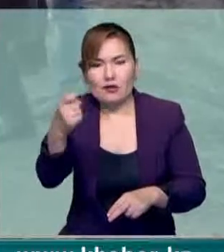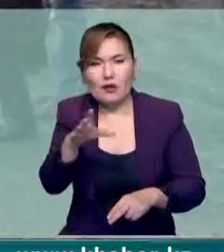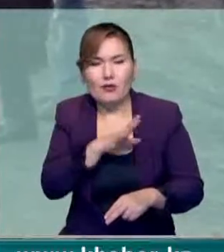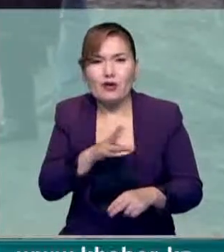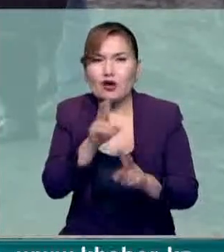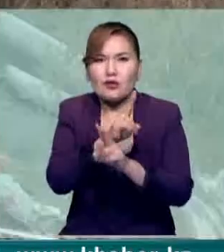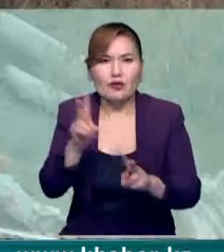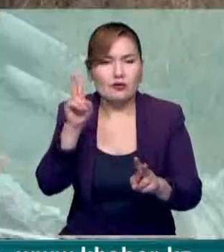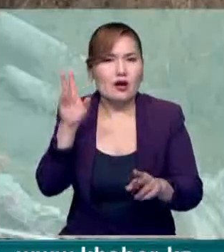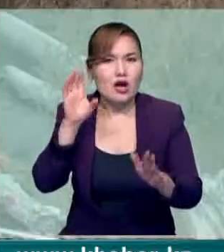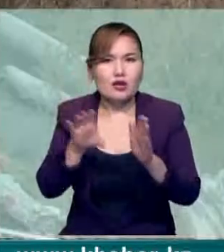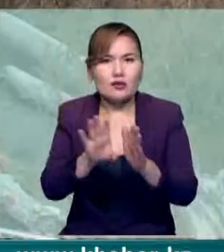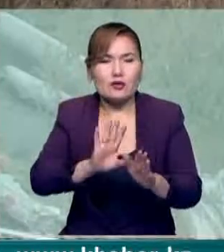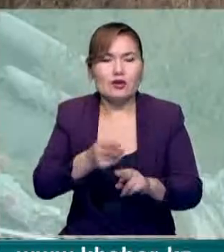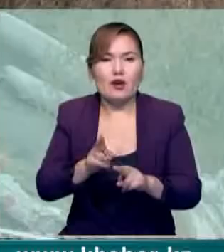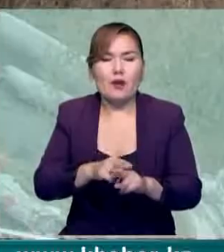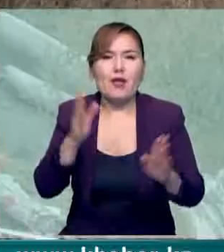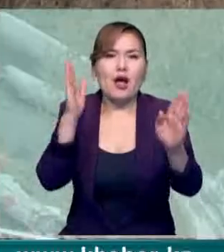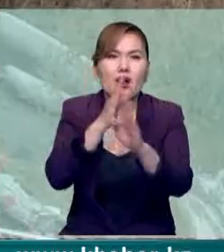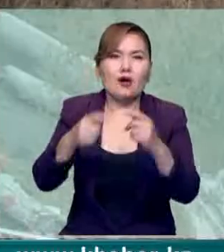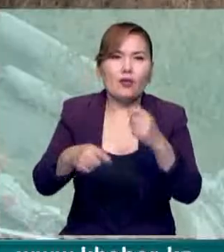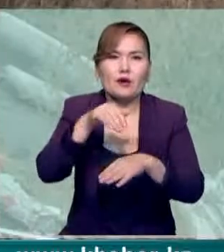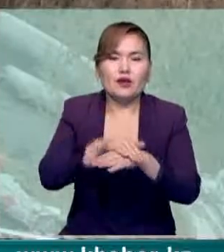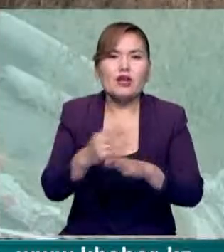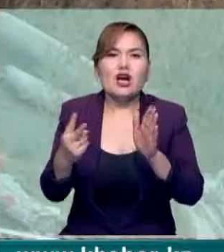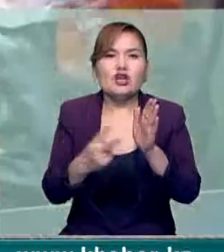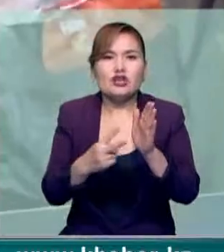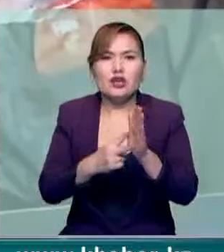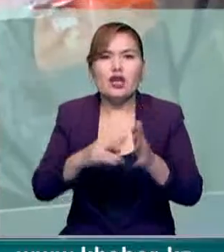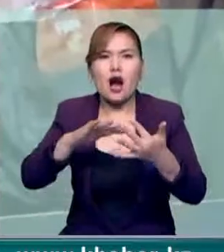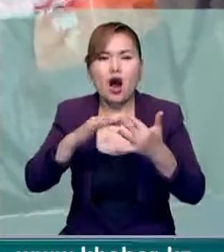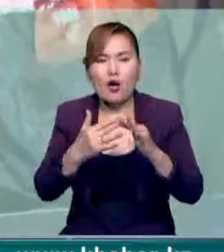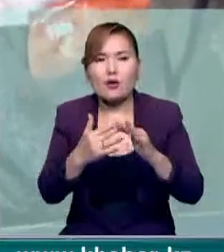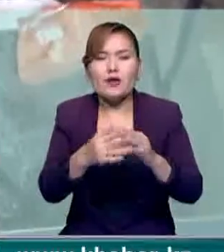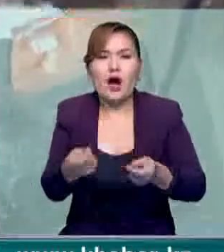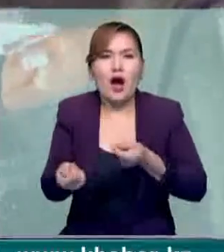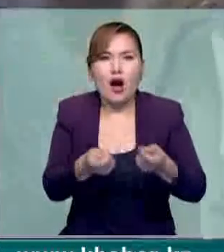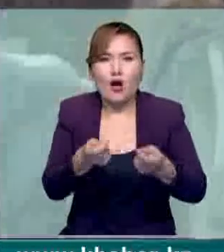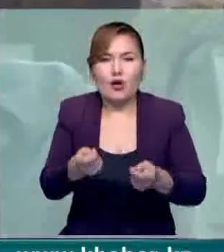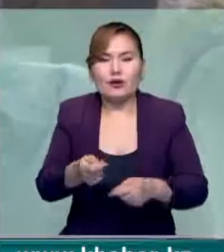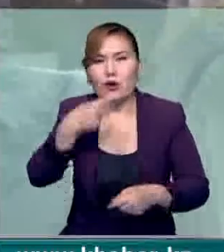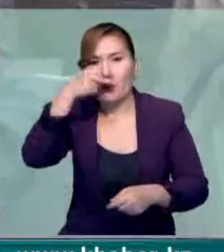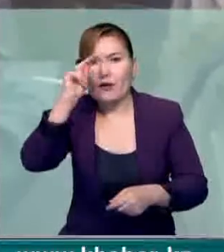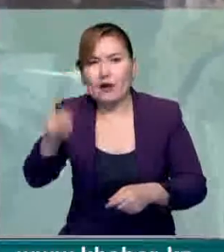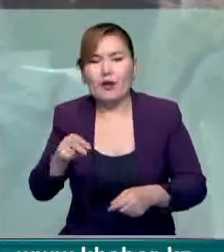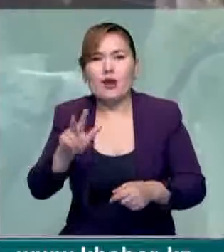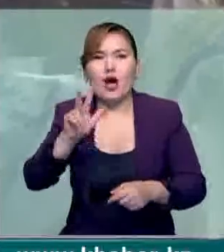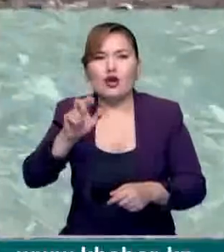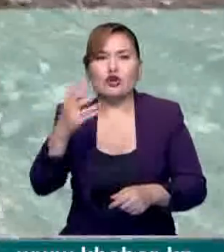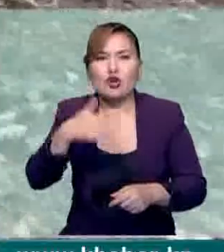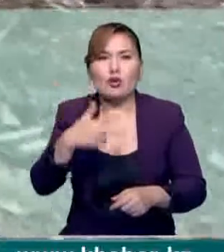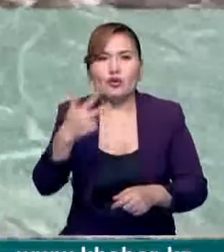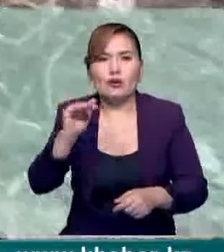оған құлақ аспай, экологиялық талаптарды орындамаған 7 ауылдық округтің әкіміне жалпы сомасы 353 мың теңгеден